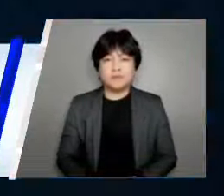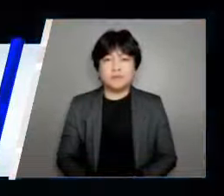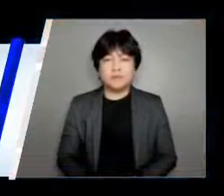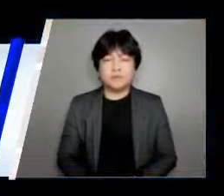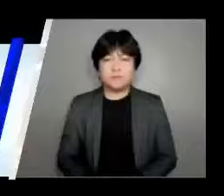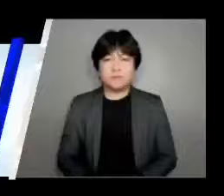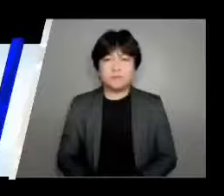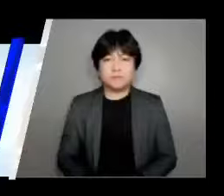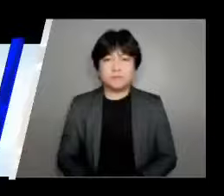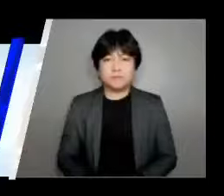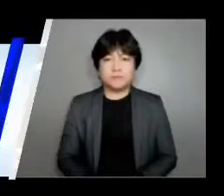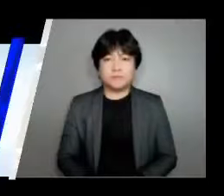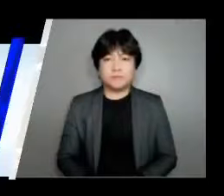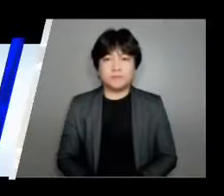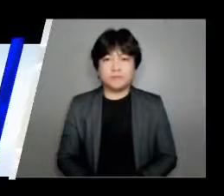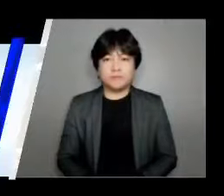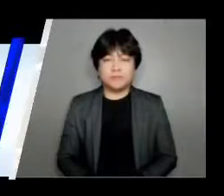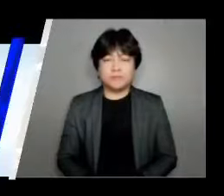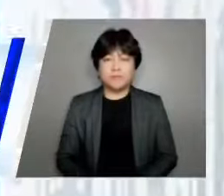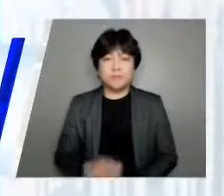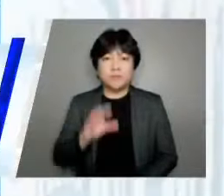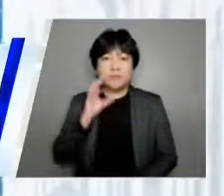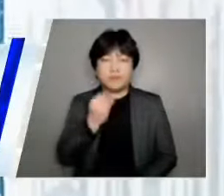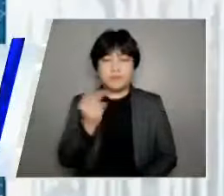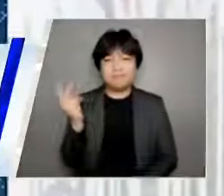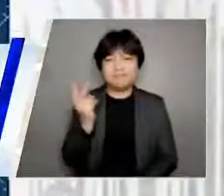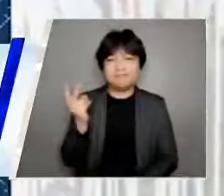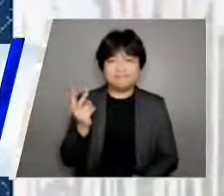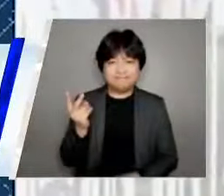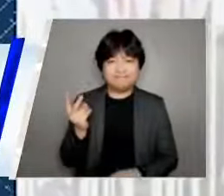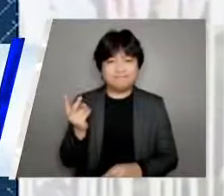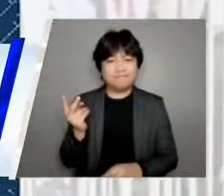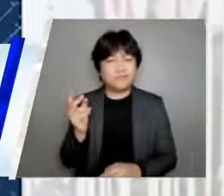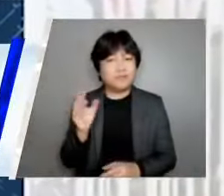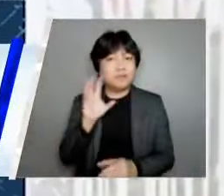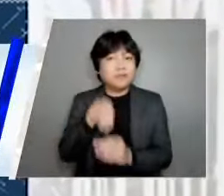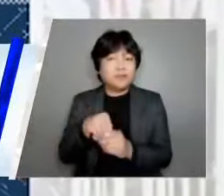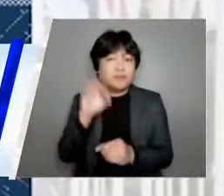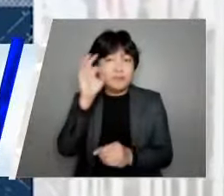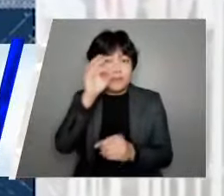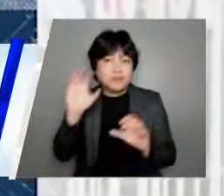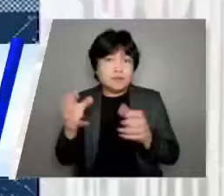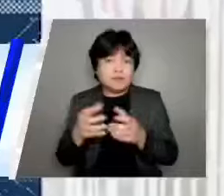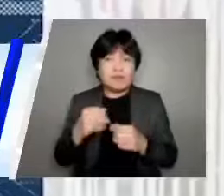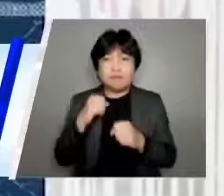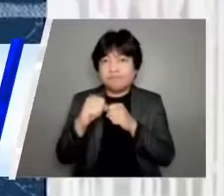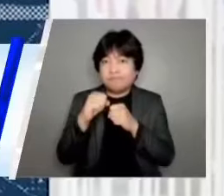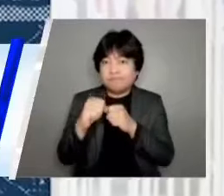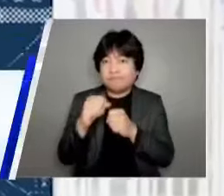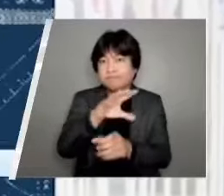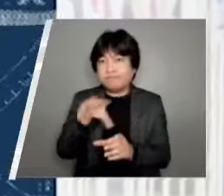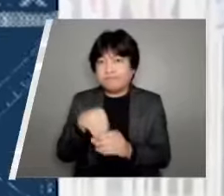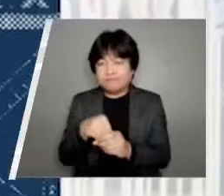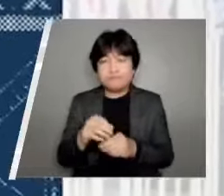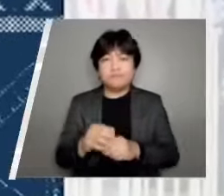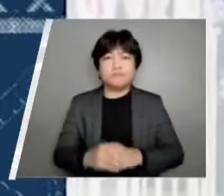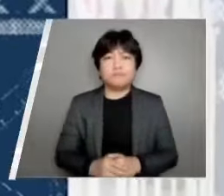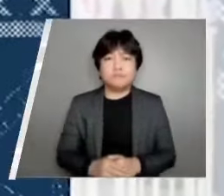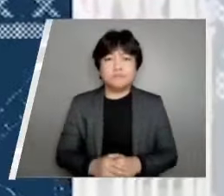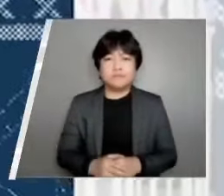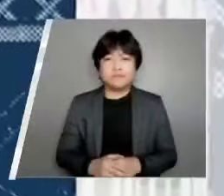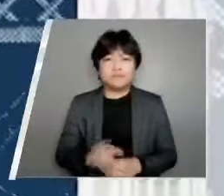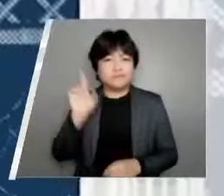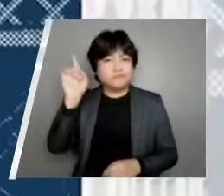Kasama na ni Petesio at Paalam sa Olympic Village ang mga kapwa Pinoy boxer sa sina Yumir Marshall, Herji